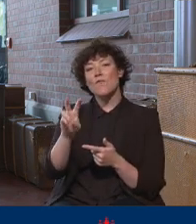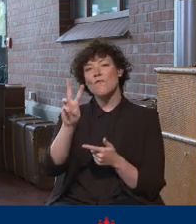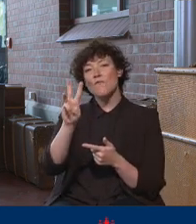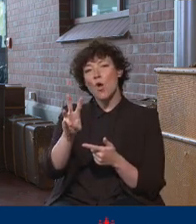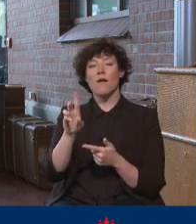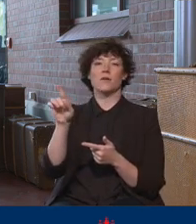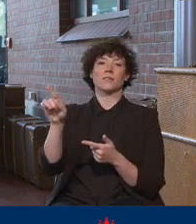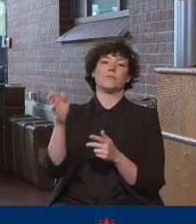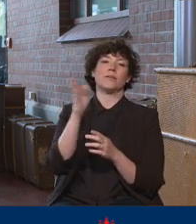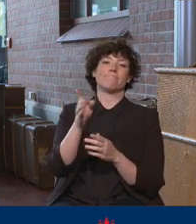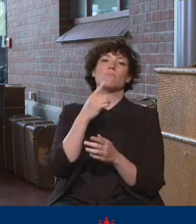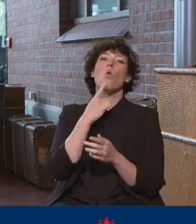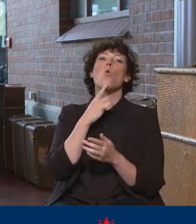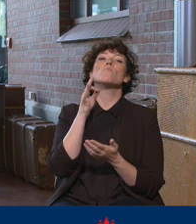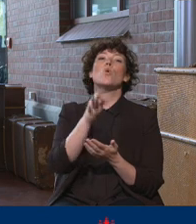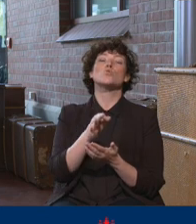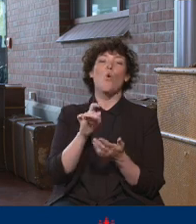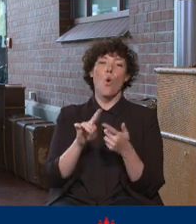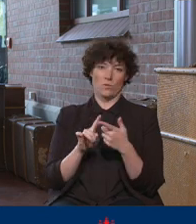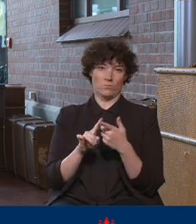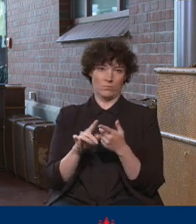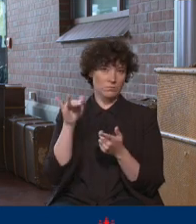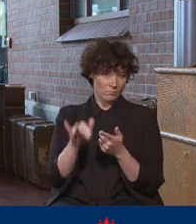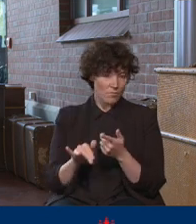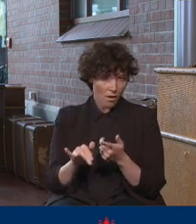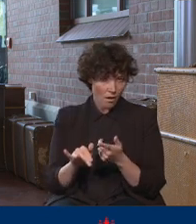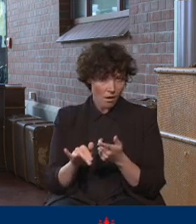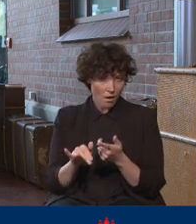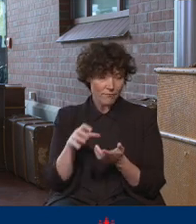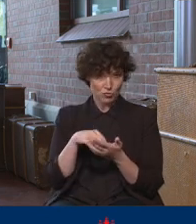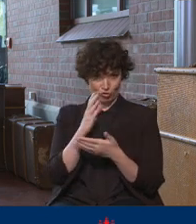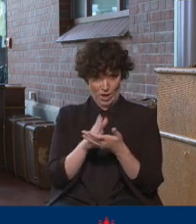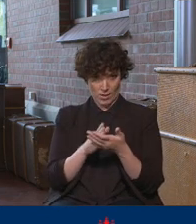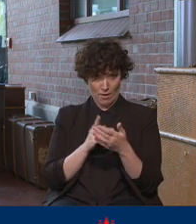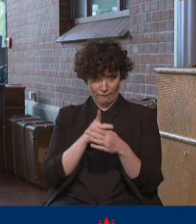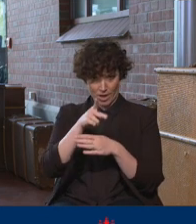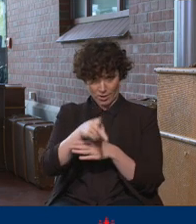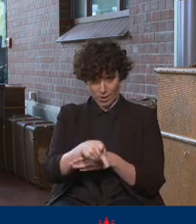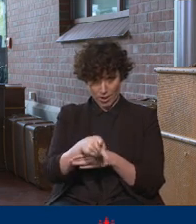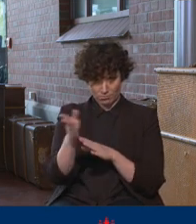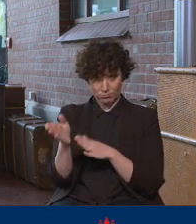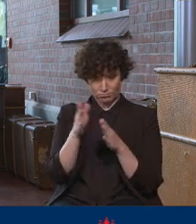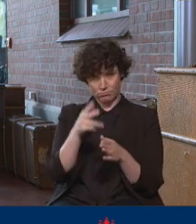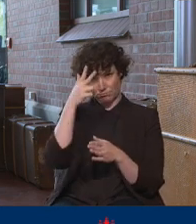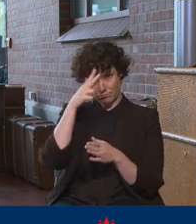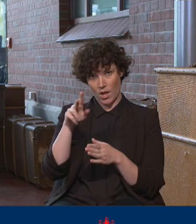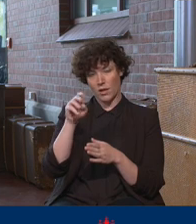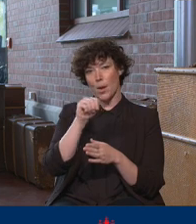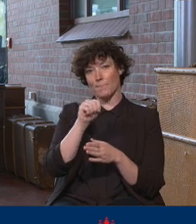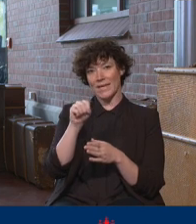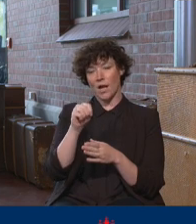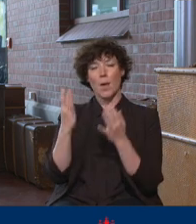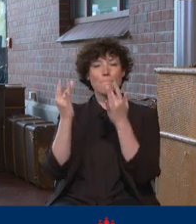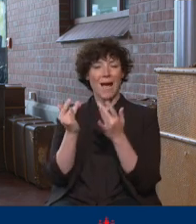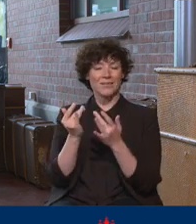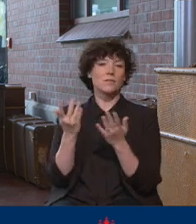von rothenburgsort und wird entsprechend hier den stadtteil mit vertreten wir haben herrn michael er ist